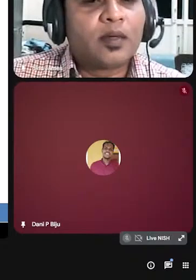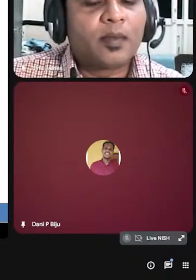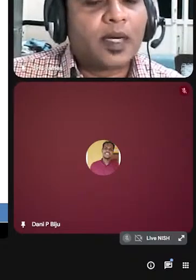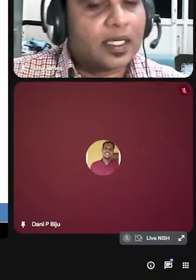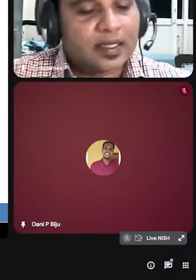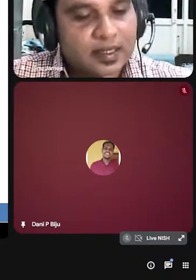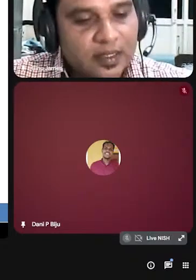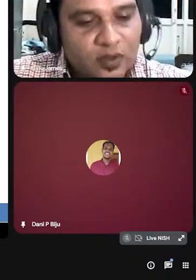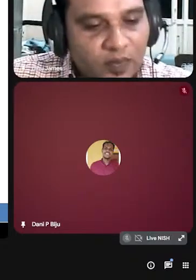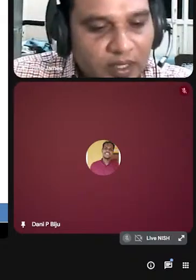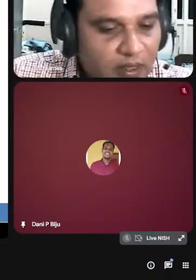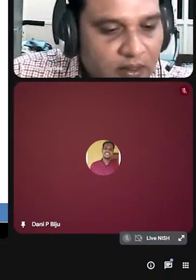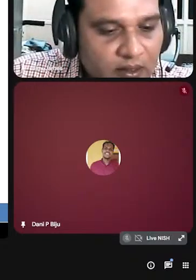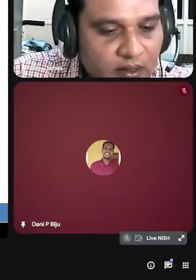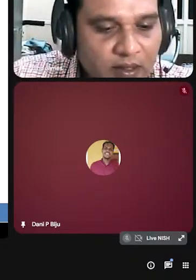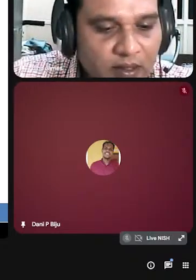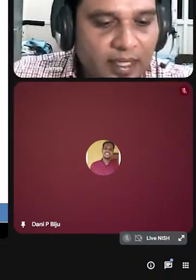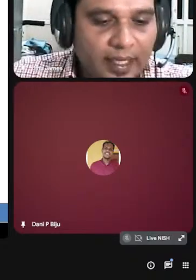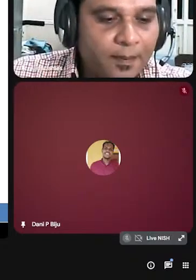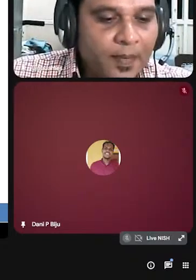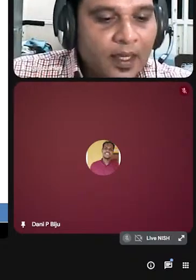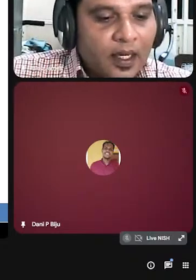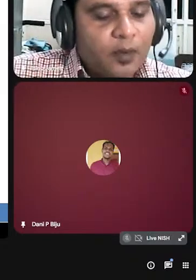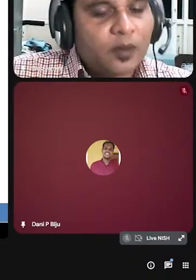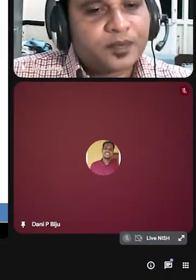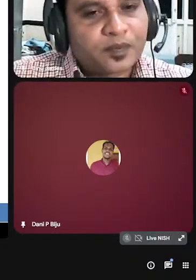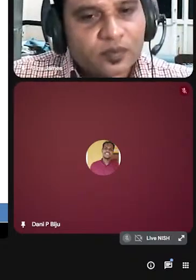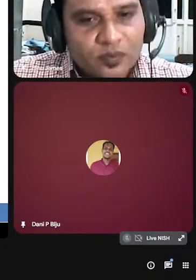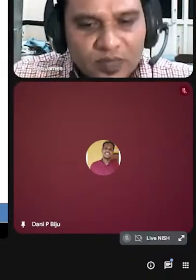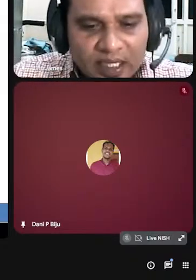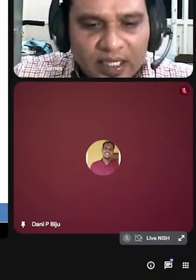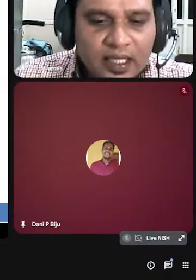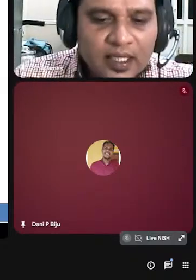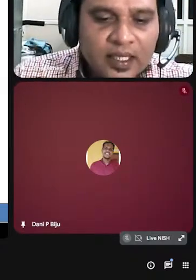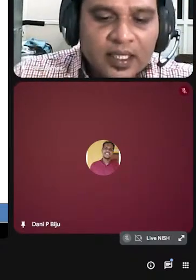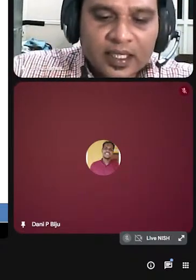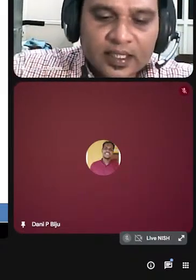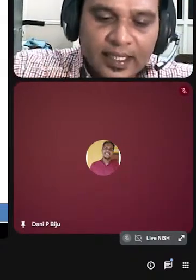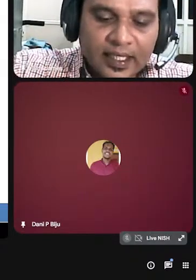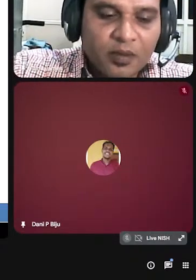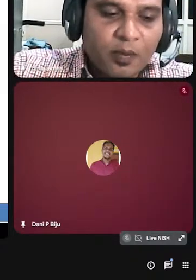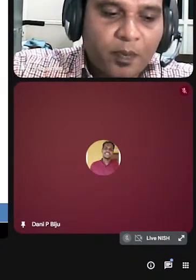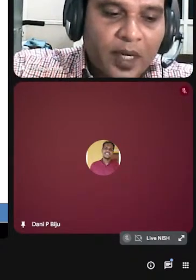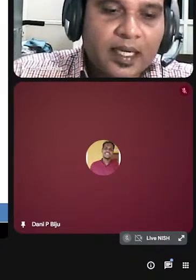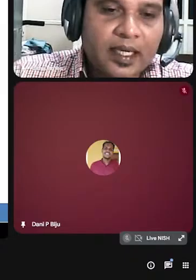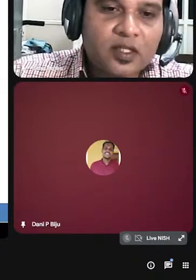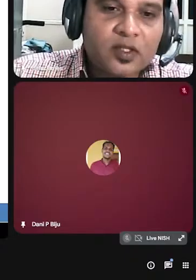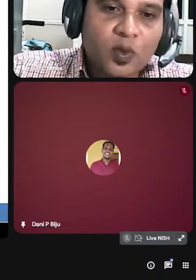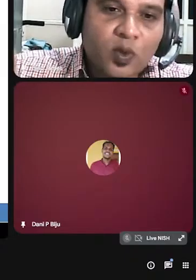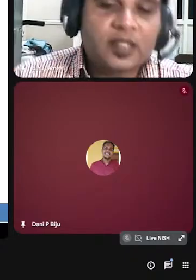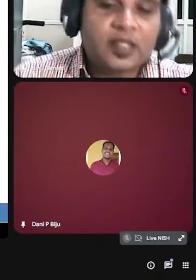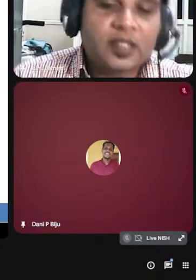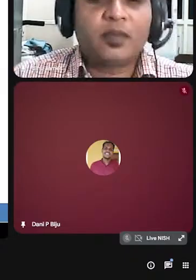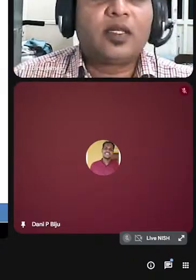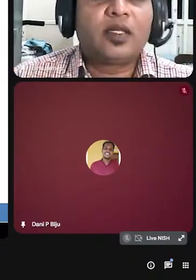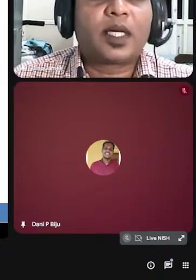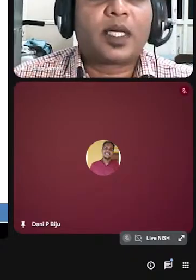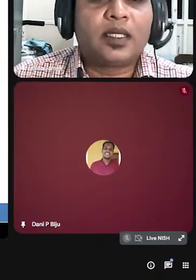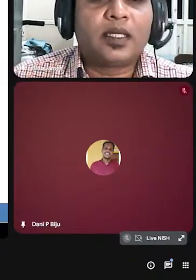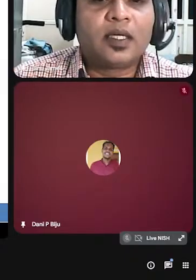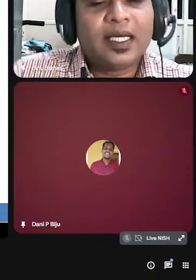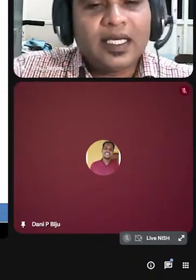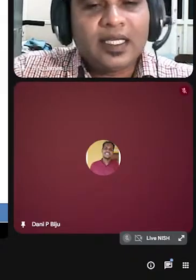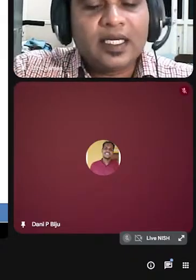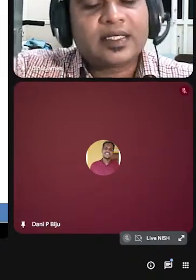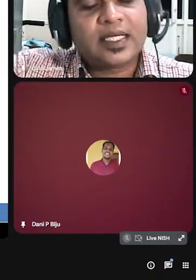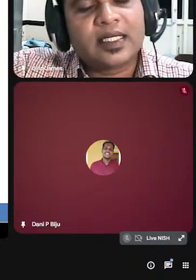കുറവുണ്ടാവുമ്പോഴാണ് പാർക്കിൻസൺസ് അസുഖം വരുന്നത്, നമുക്കറിയാം. അപ്പം ഇതില് ശരിക്കും പാർക്കിൻസോണിസം എന്ന്